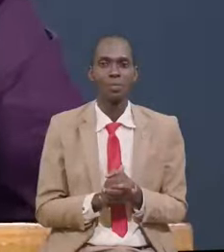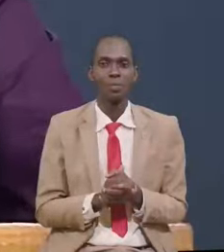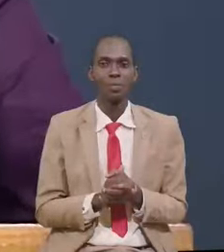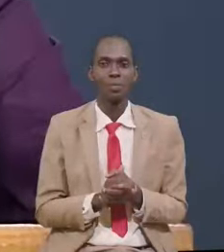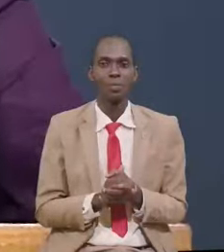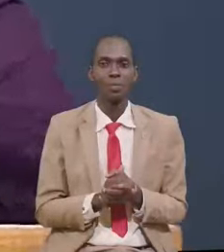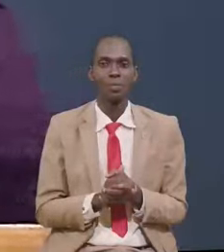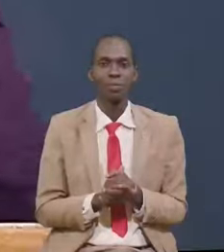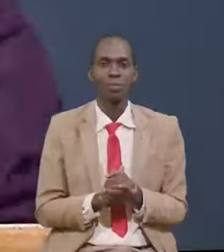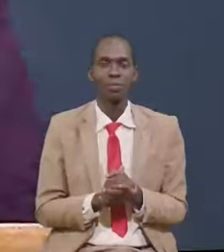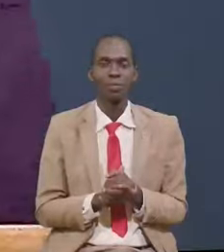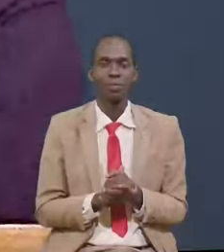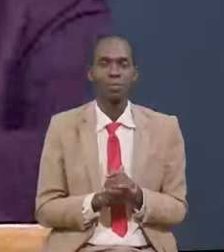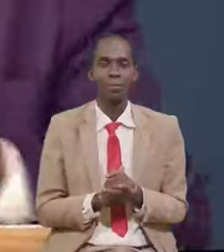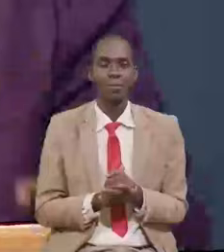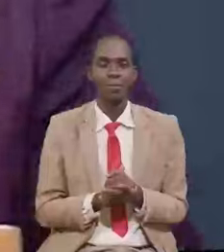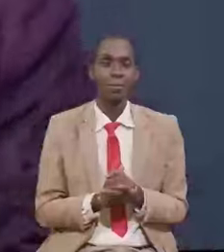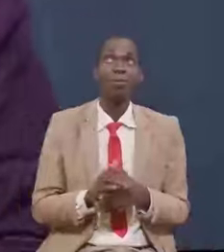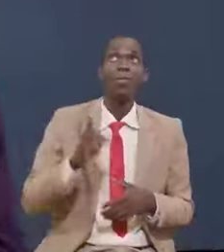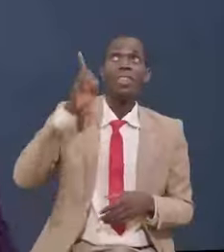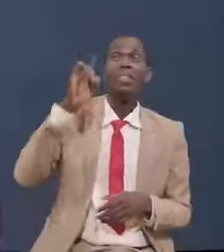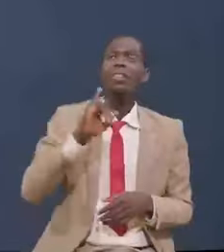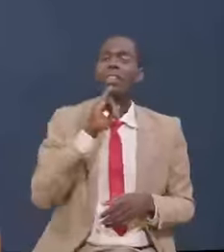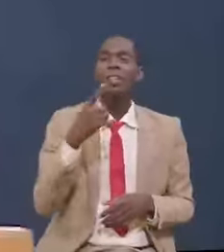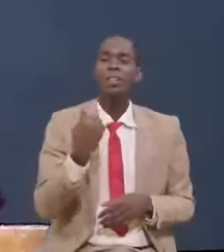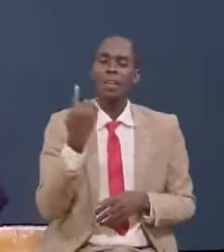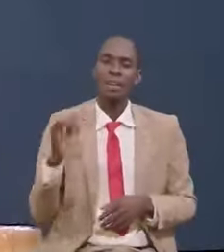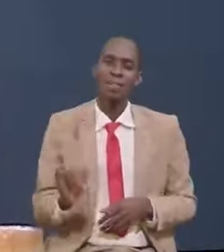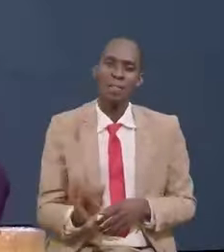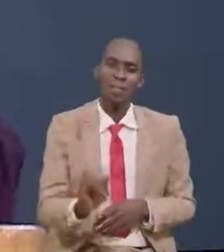du bonheur. Il est le Père éternel.